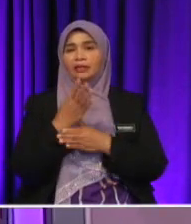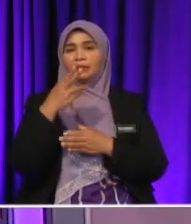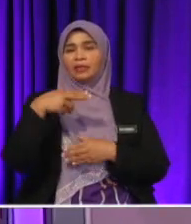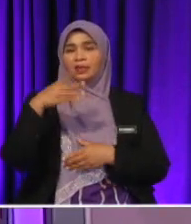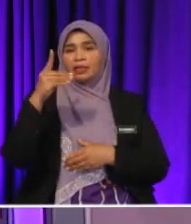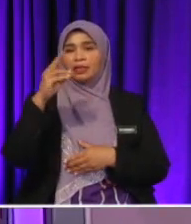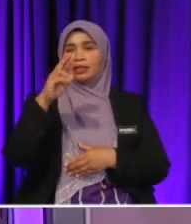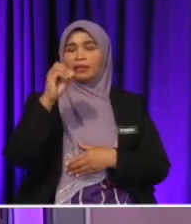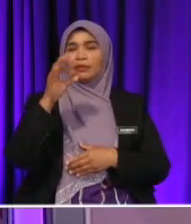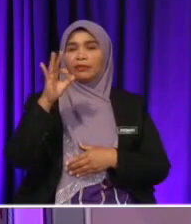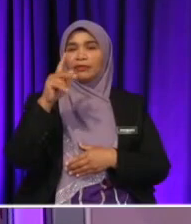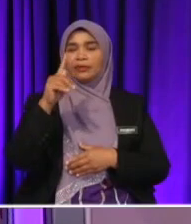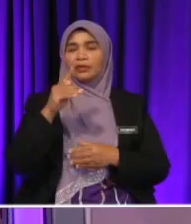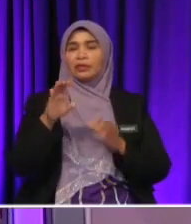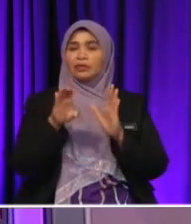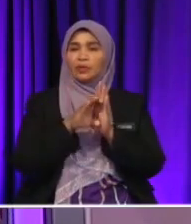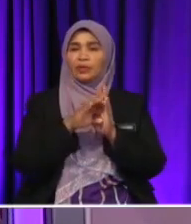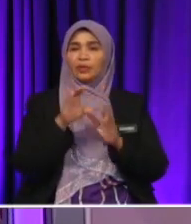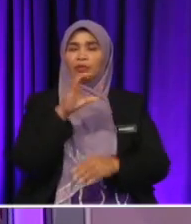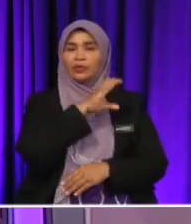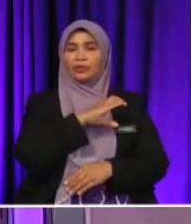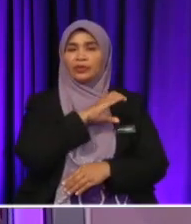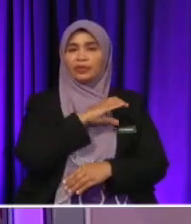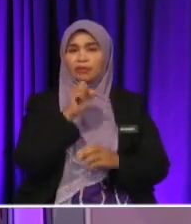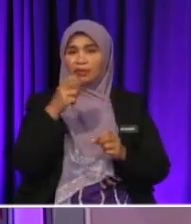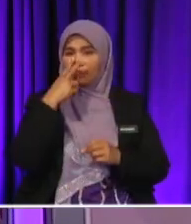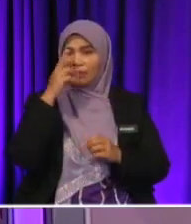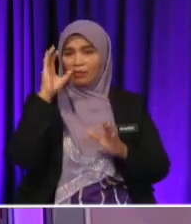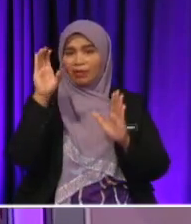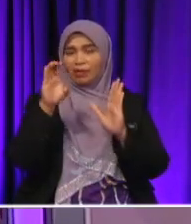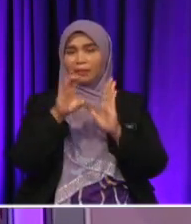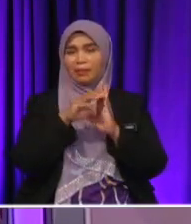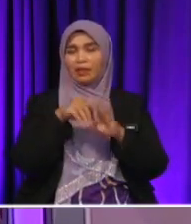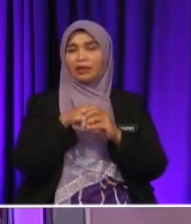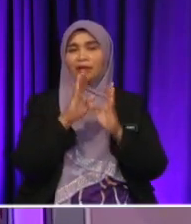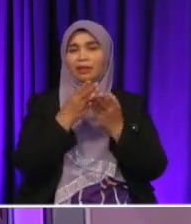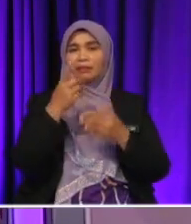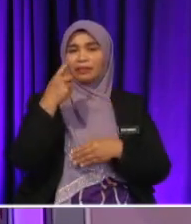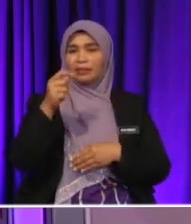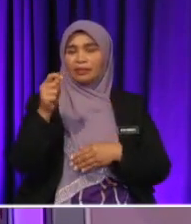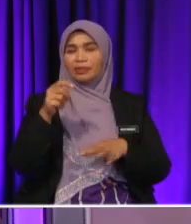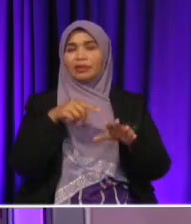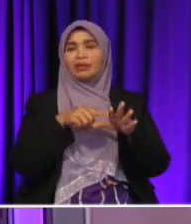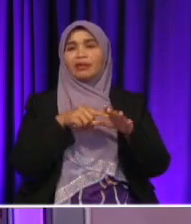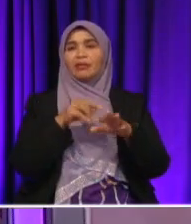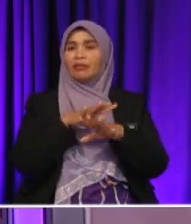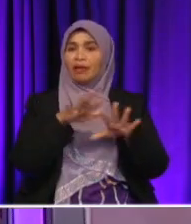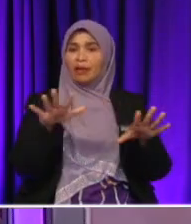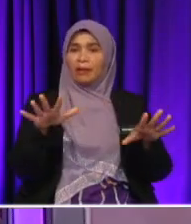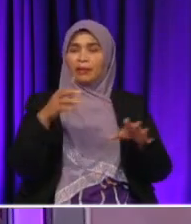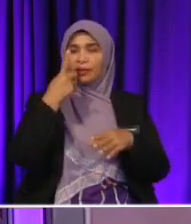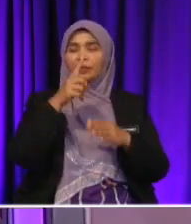penyesuaian dia murid-murid-murid tengok sendiri dekat gambar dalam buku teks kita lihat daun di lebar untuk